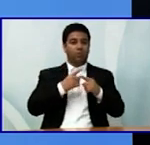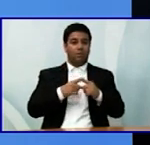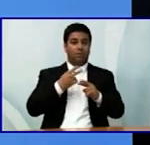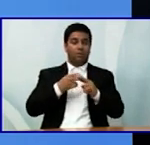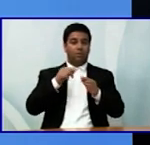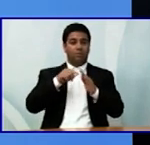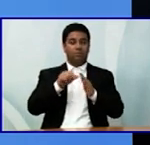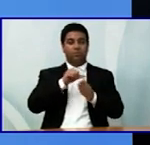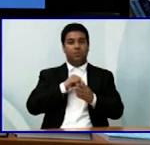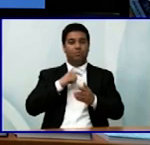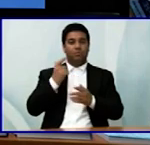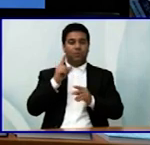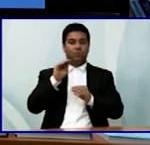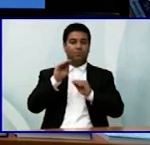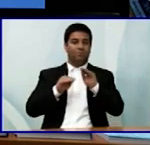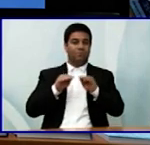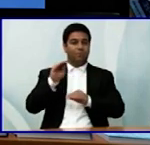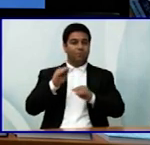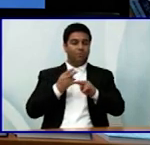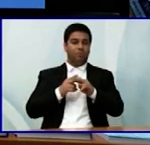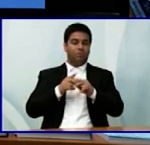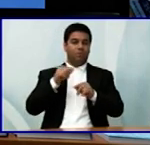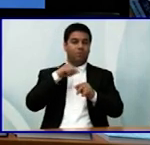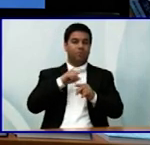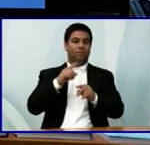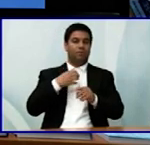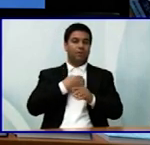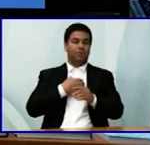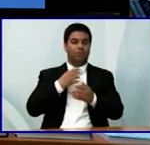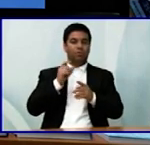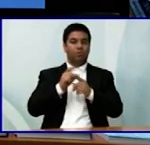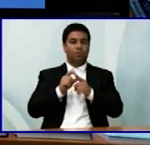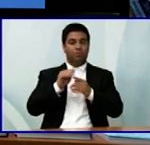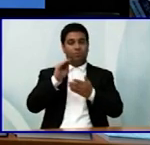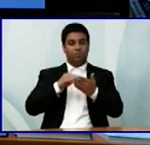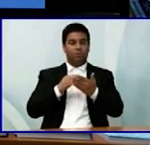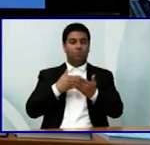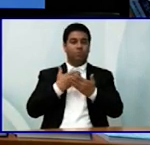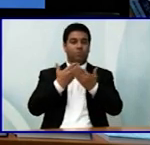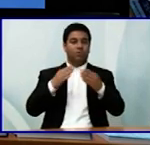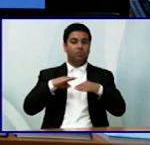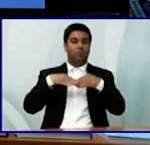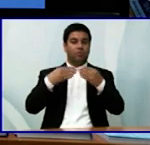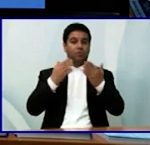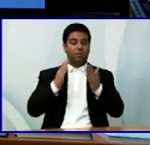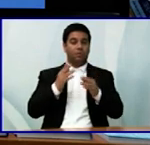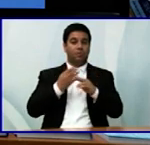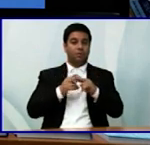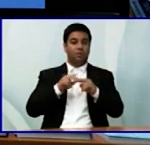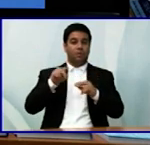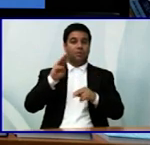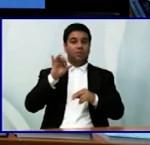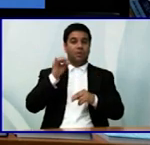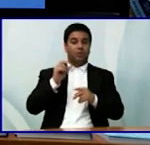unga maqollardan, hikmatli so'zlardan qo'shib yozishingizni so'raymiz va tayanch